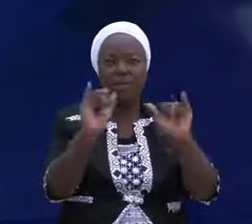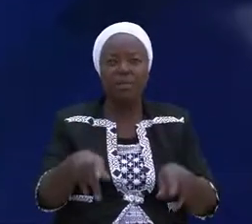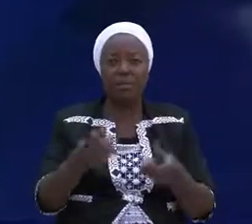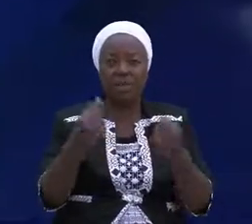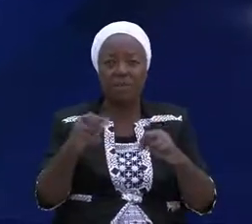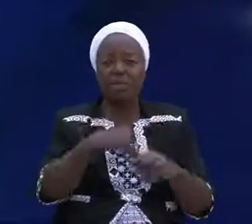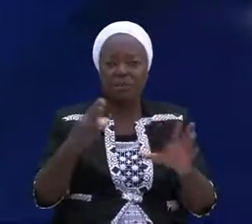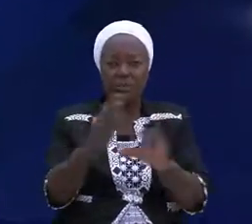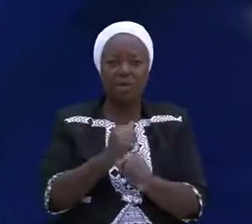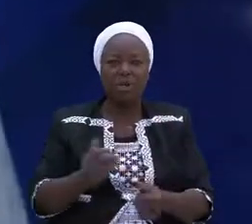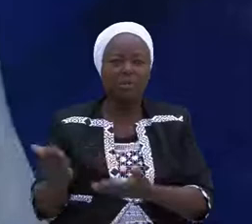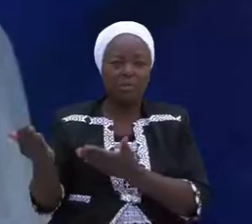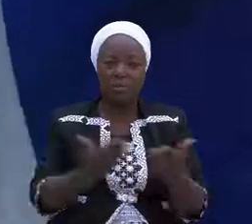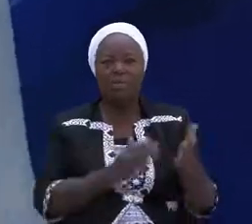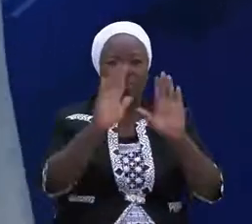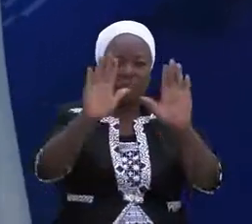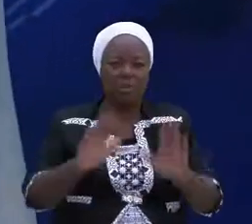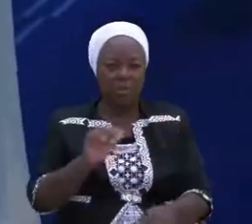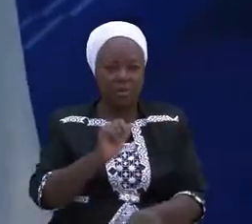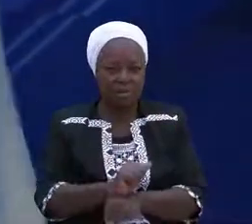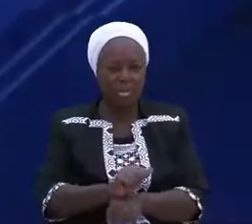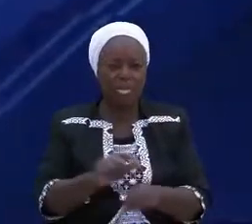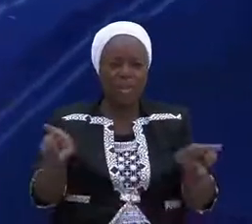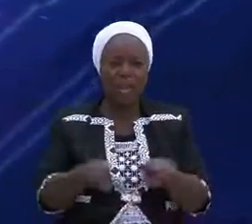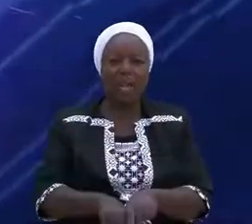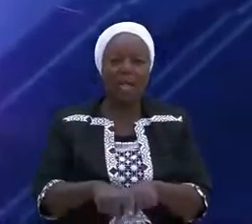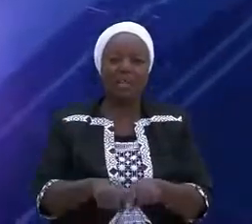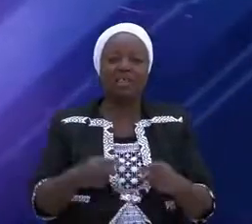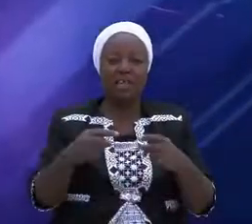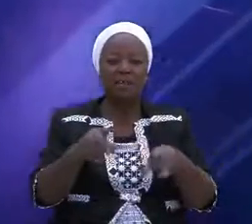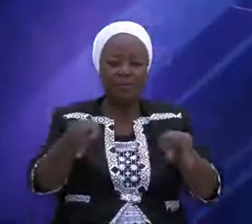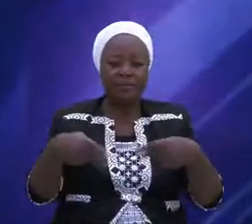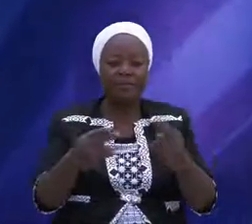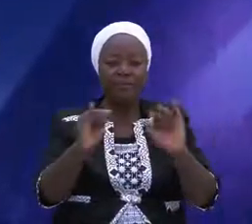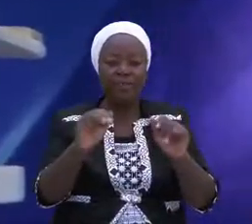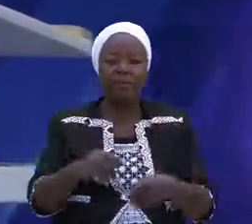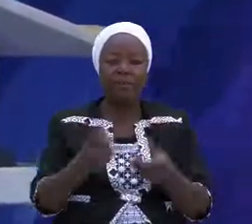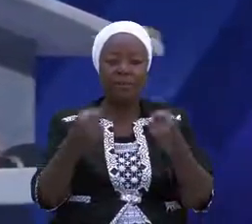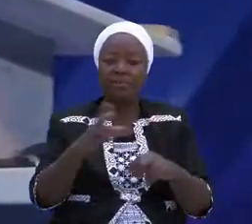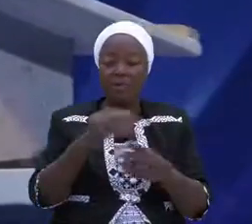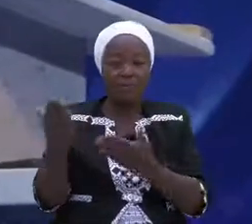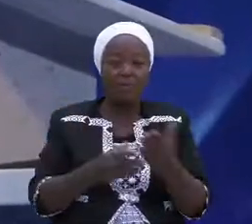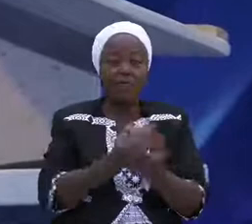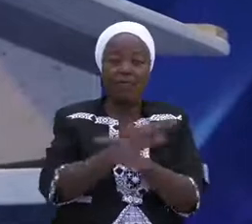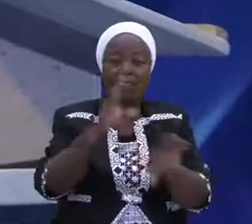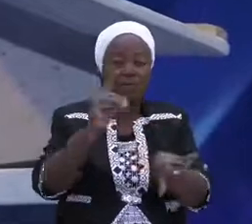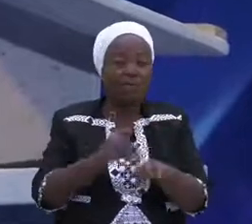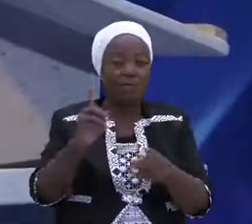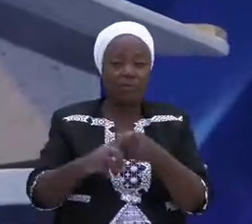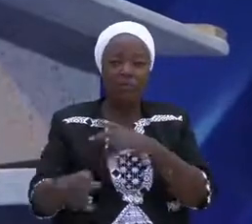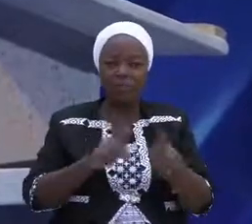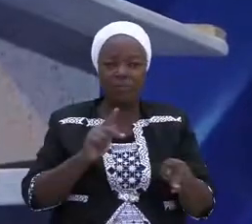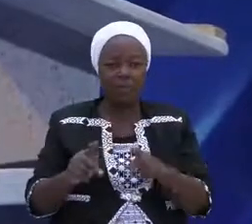le miracle. Comme Philippe est venu, il a apporté la puissance. Comme Philippe est venu, il a apporté la liberté au